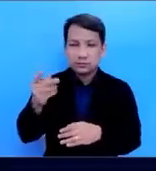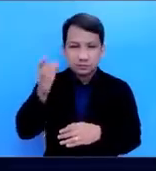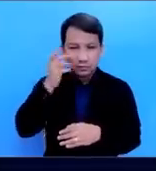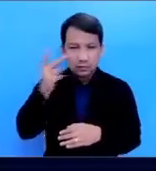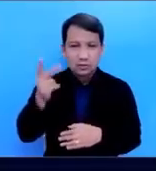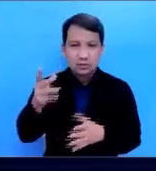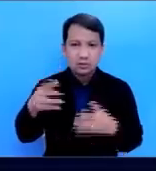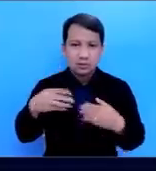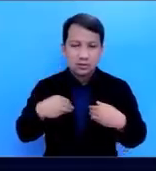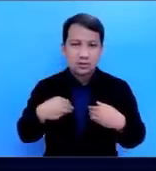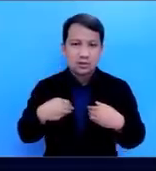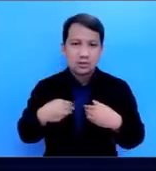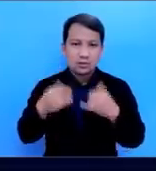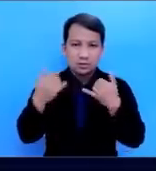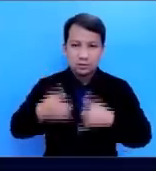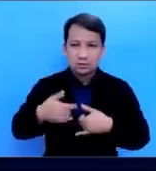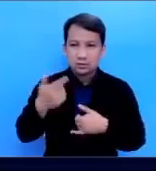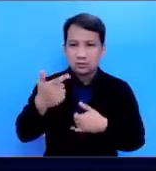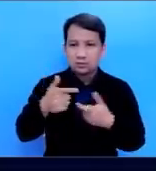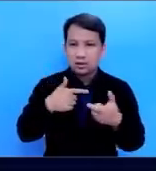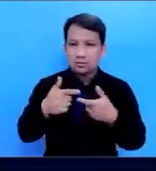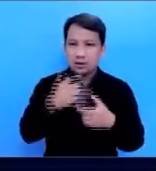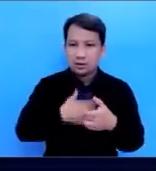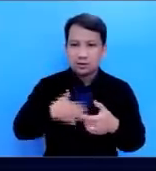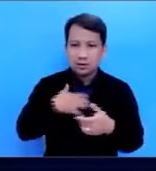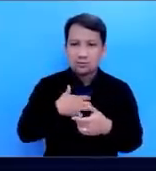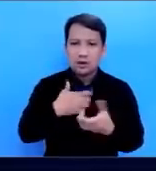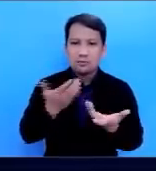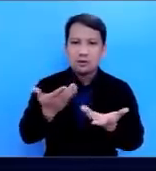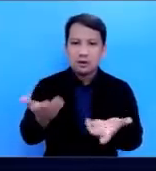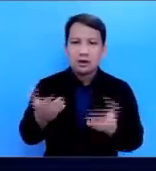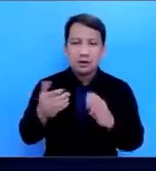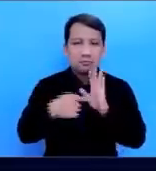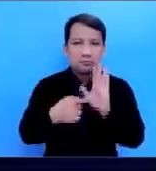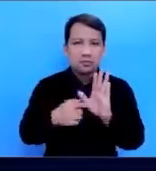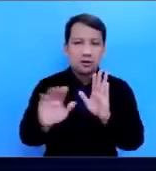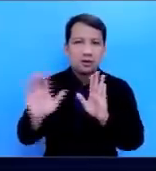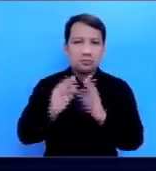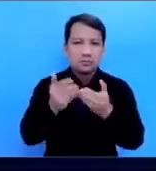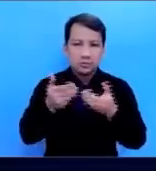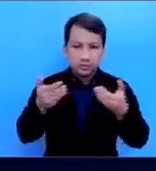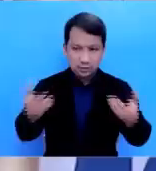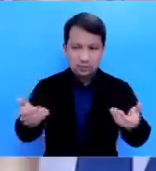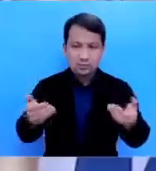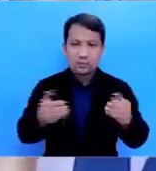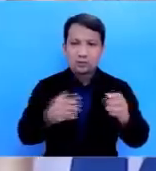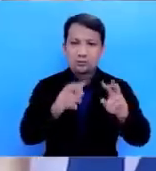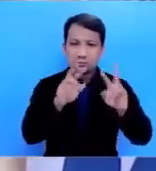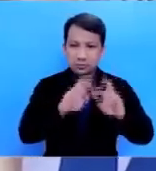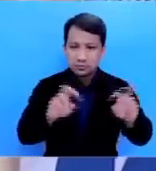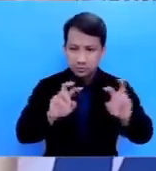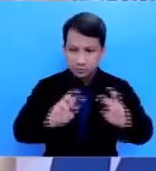Natanggap na ng Games and Amusement Board ang reklamo at magkakasana sila ng hiwalay na imbestigasyon.